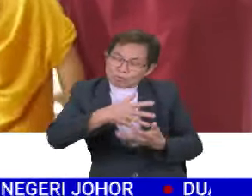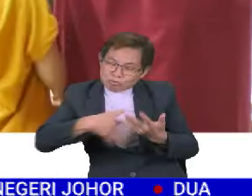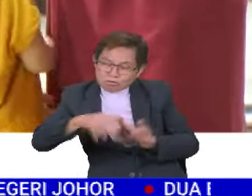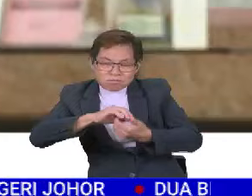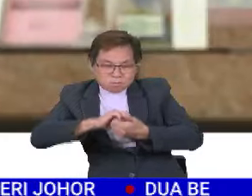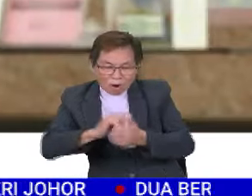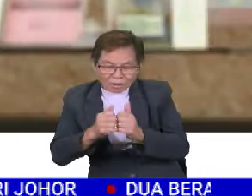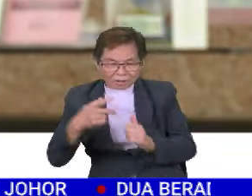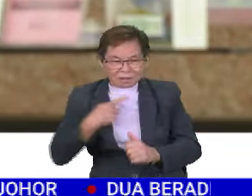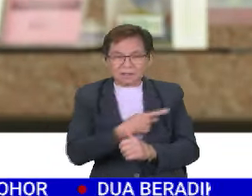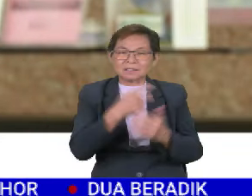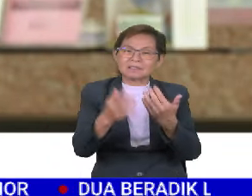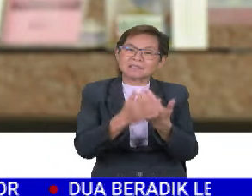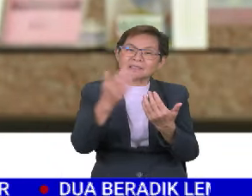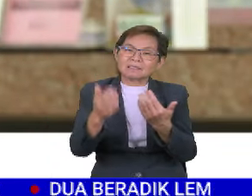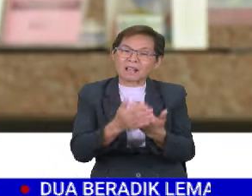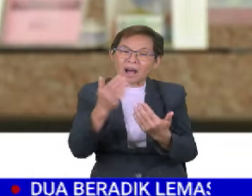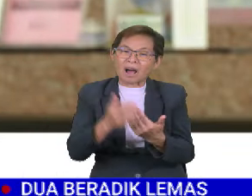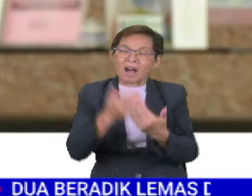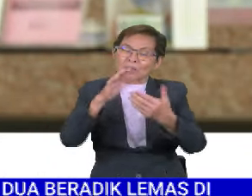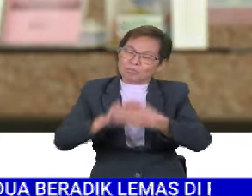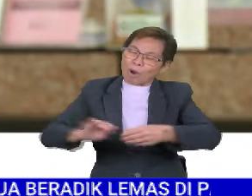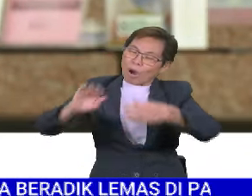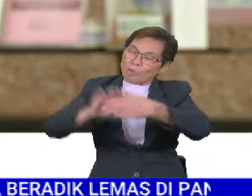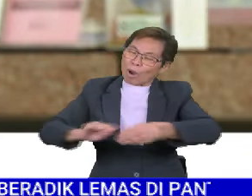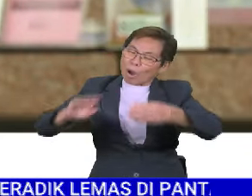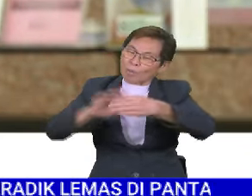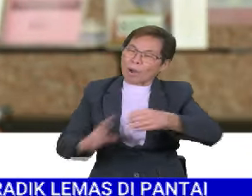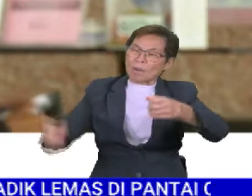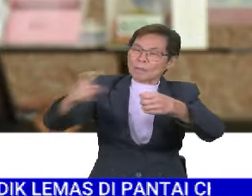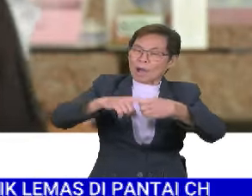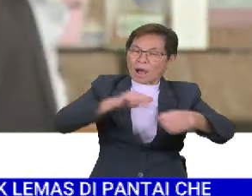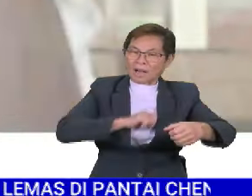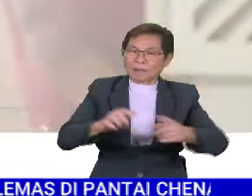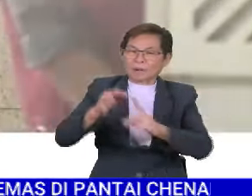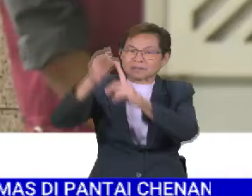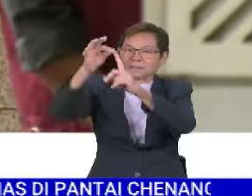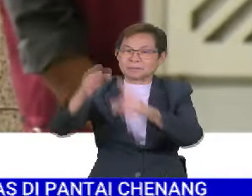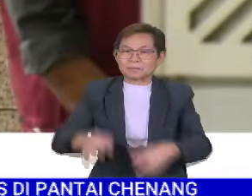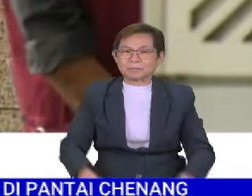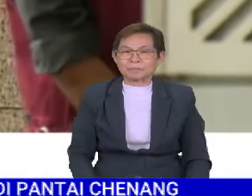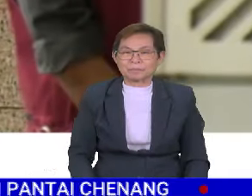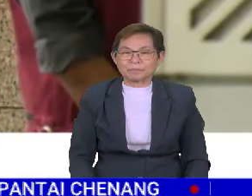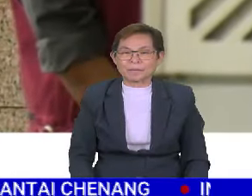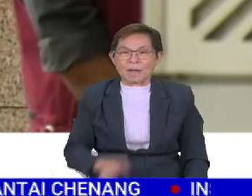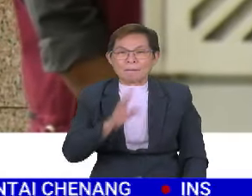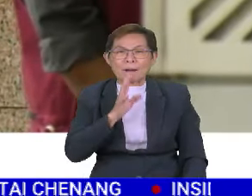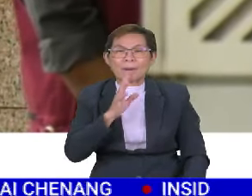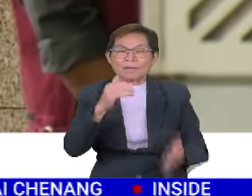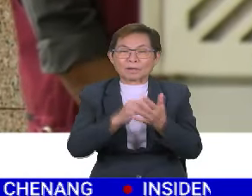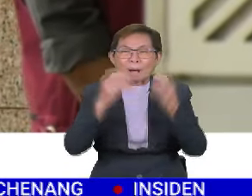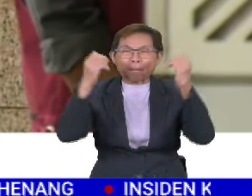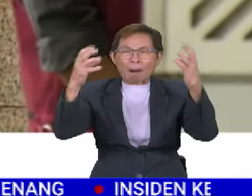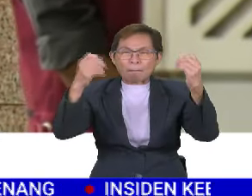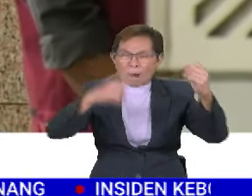tu, kita senang untuk bercerita berkenaan agama khasnya lah. Menurutnya lagi,